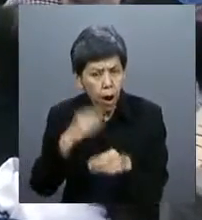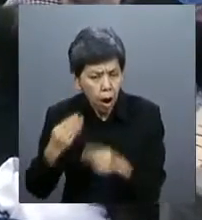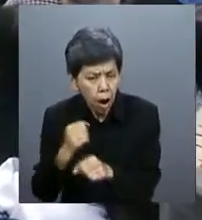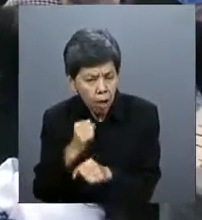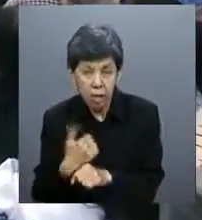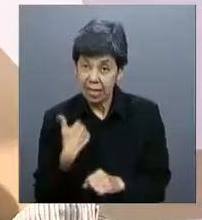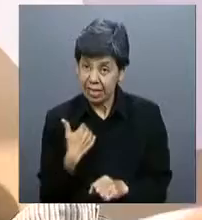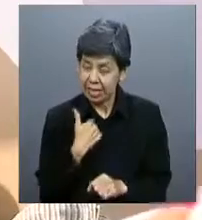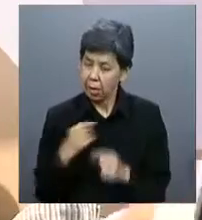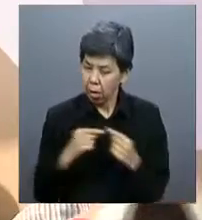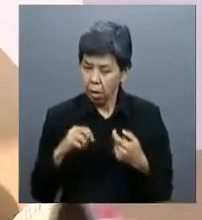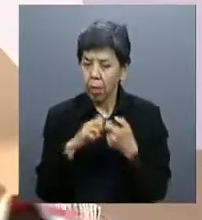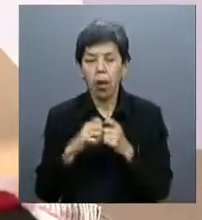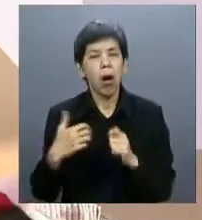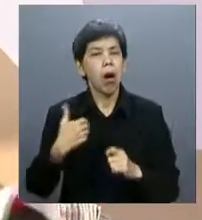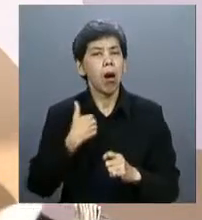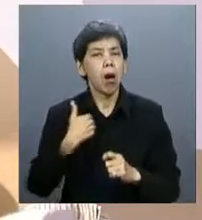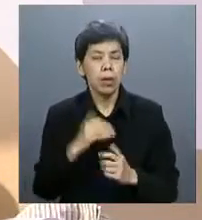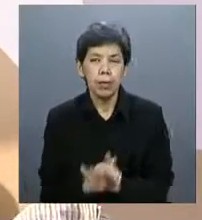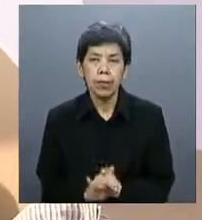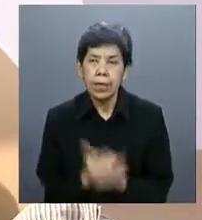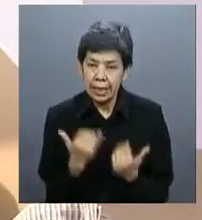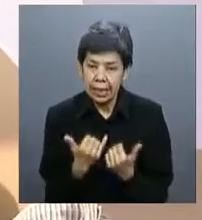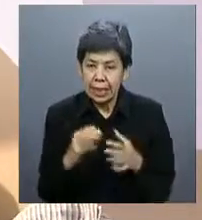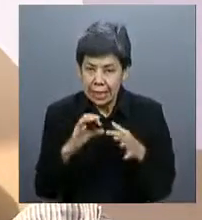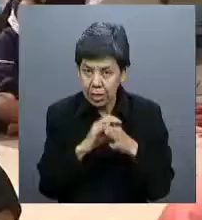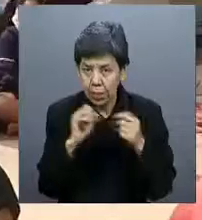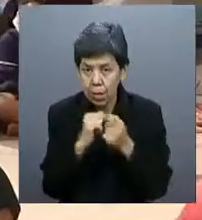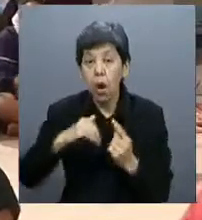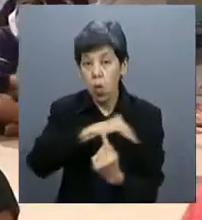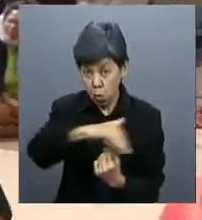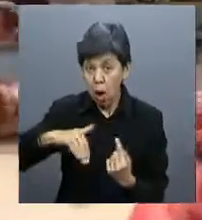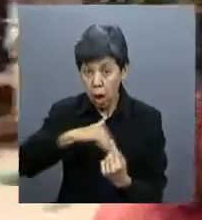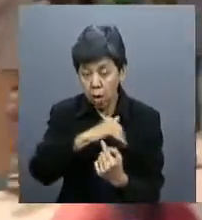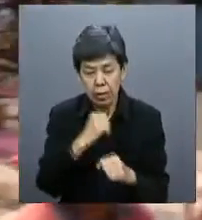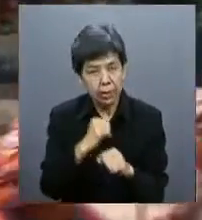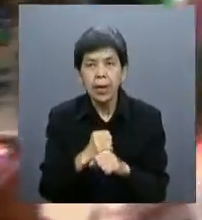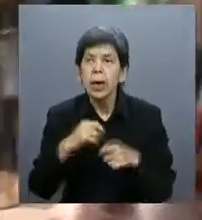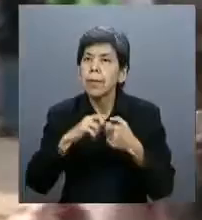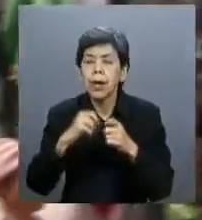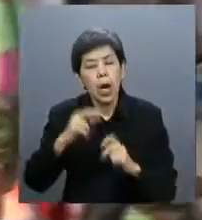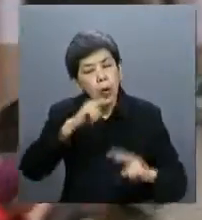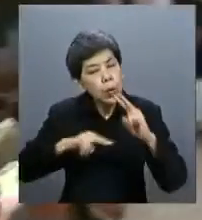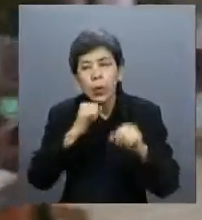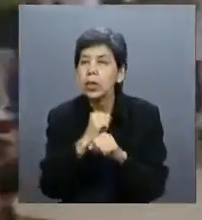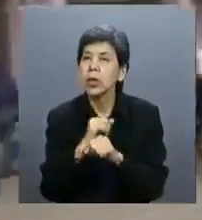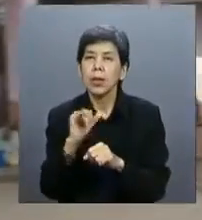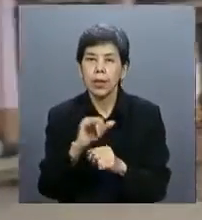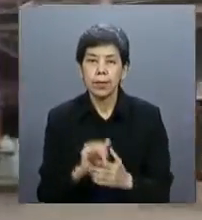ทั้งที่ยังมีความขัดแย้งในพื้นที่โดยเฉพาะประเด็นผลกระทบเรื่องสิ่งแวดล้อมที่ยังไม่มีการตรวจสอบอย่างละเอียด